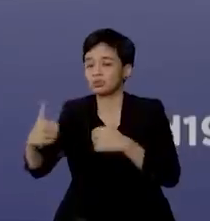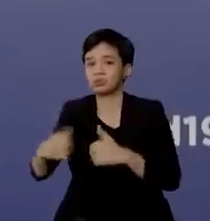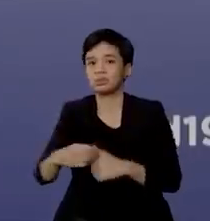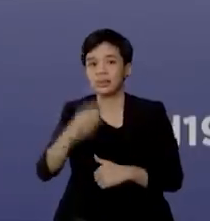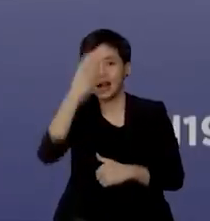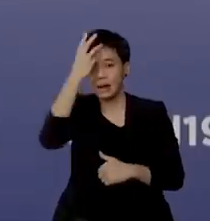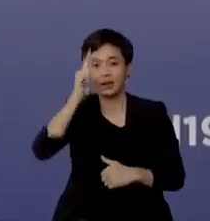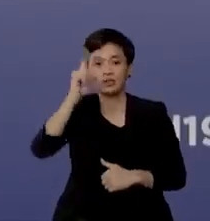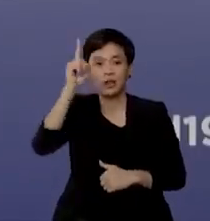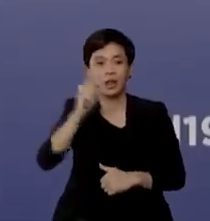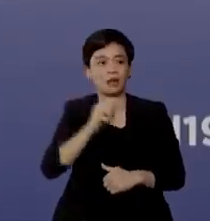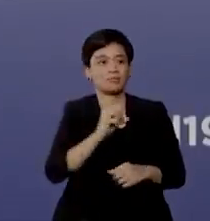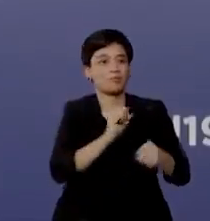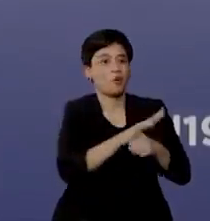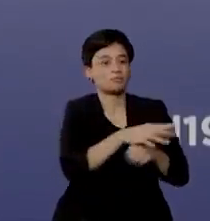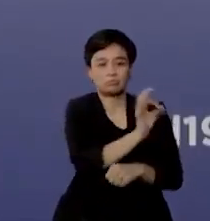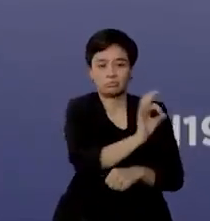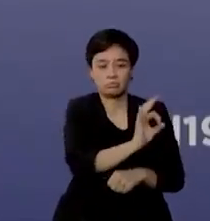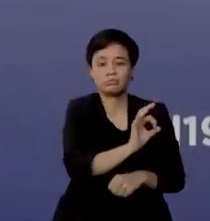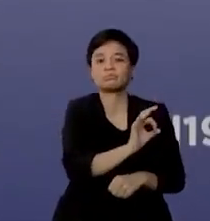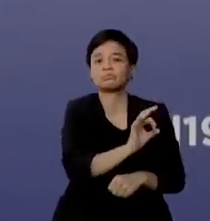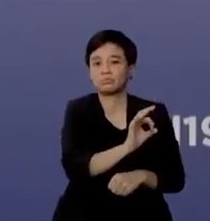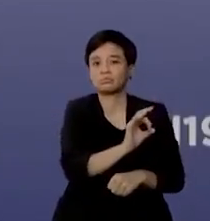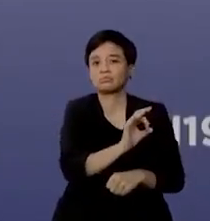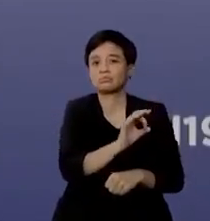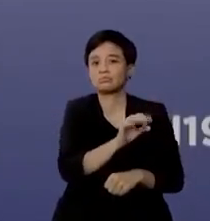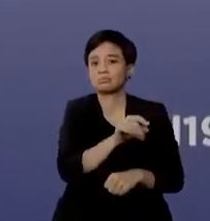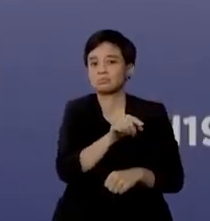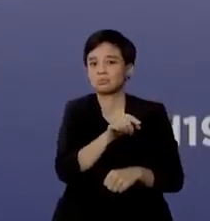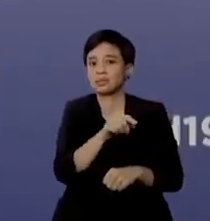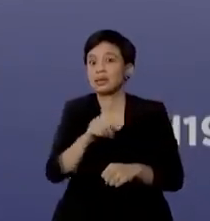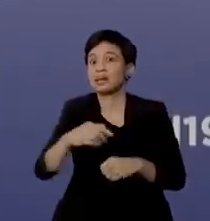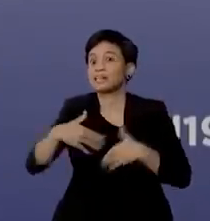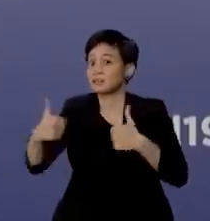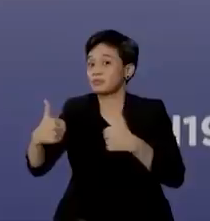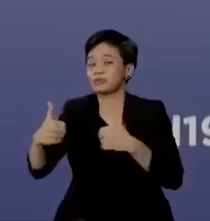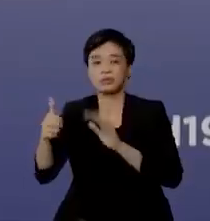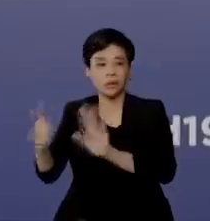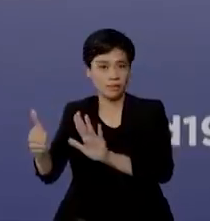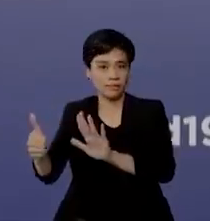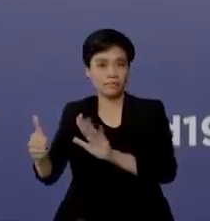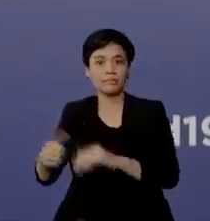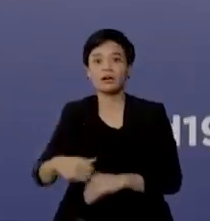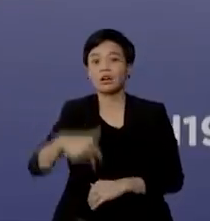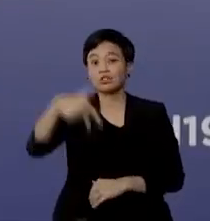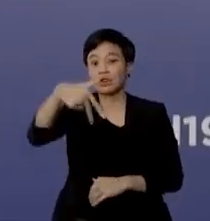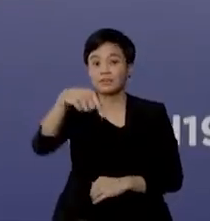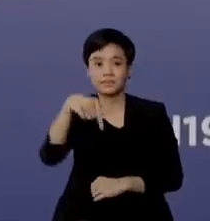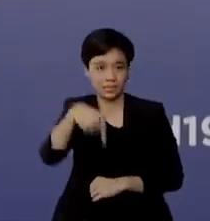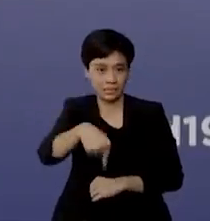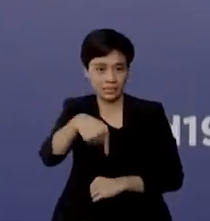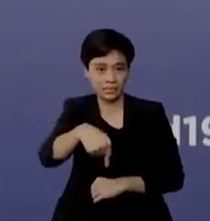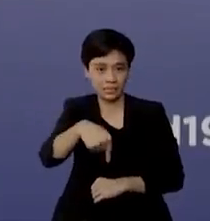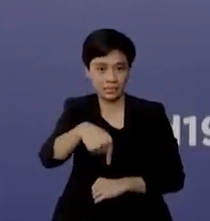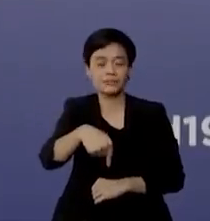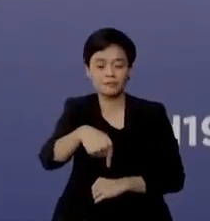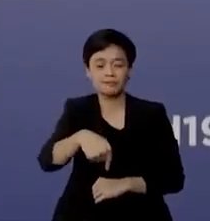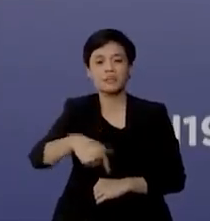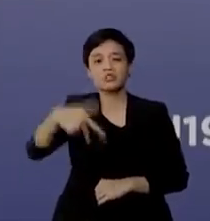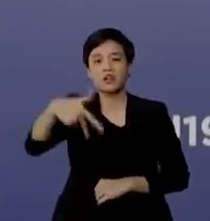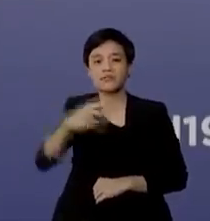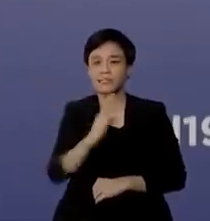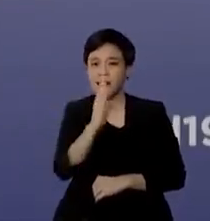Utara tidak ada penambahan kasus baru dilaporkan enam kasus sembuh kemudian Sulawesi Selatan Sulawesi